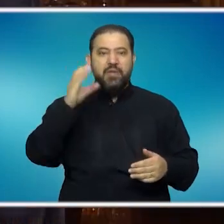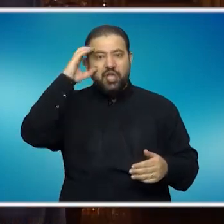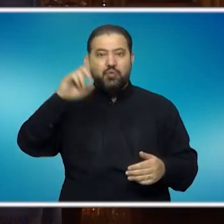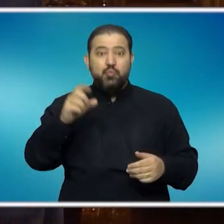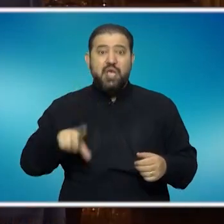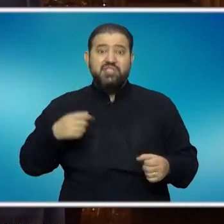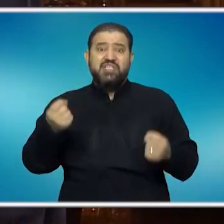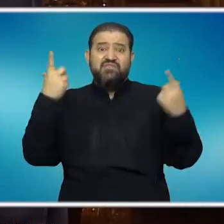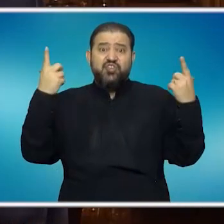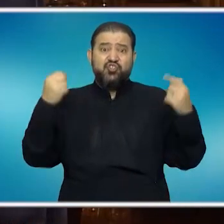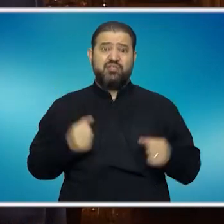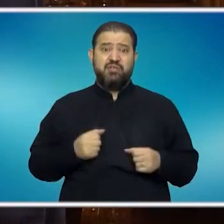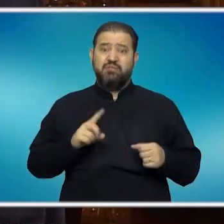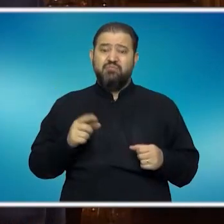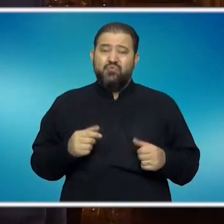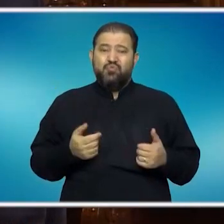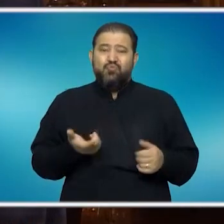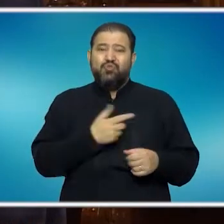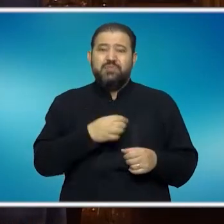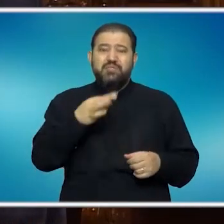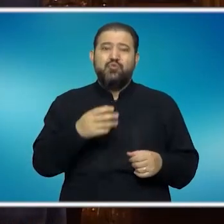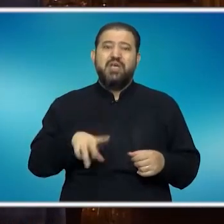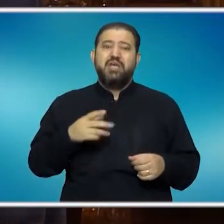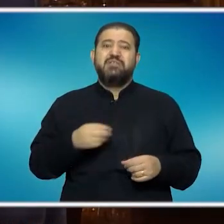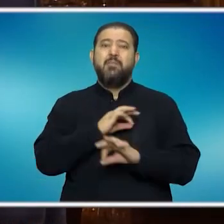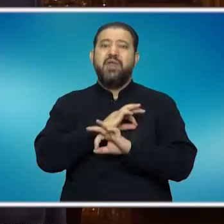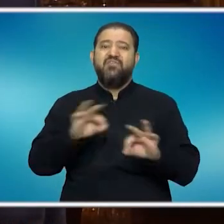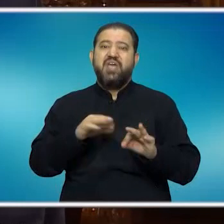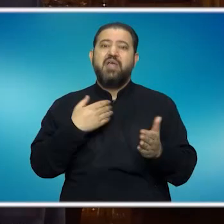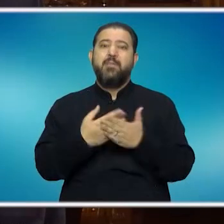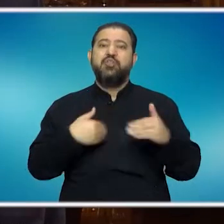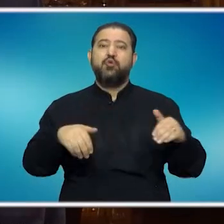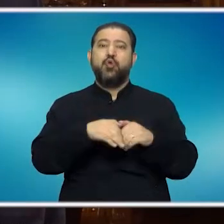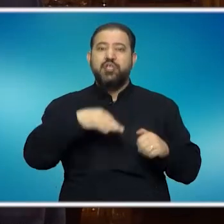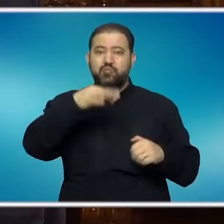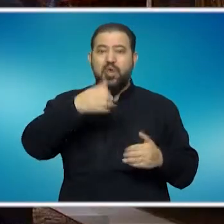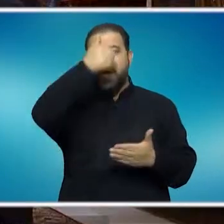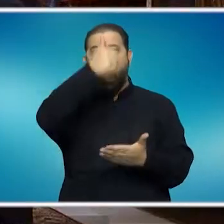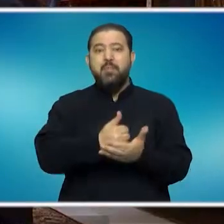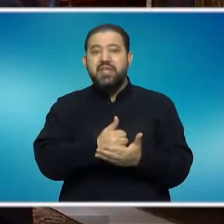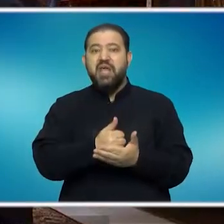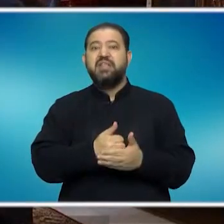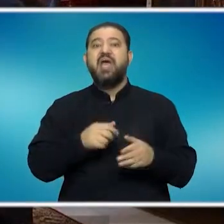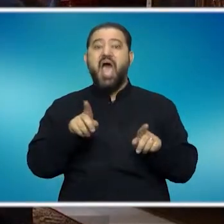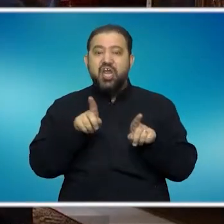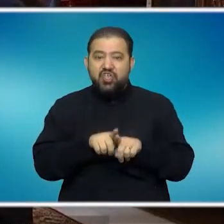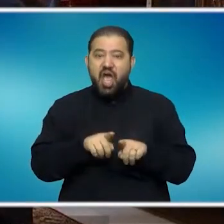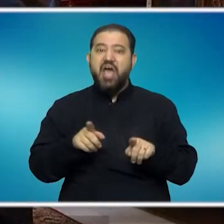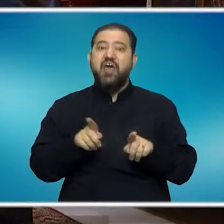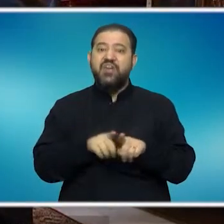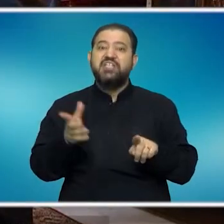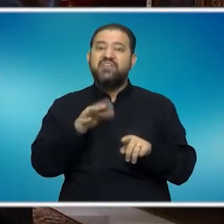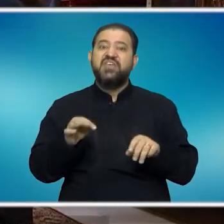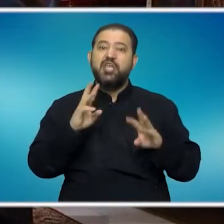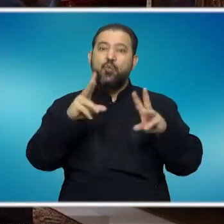nu e terminat, nu e încheiată, nu își atinge scopul. Vedeți? Îl dăm în libertate, amin, adică așa să fie, Doamne.